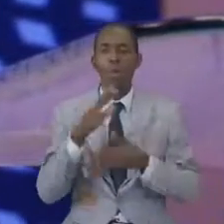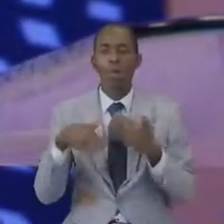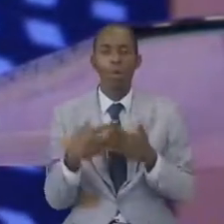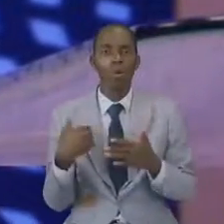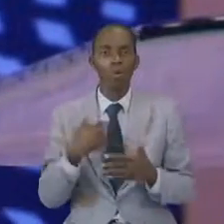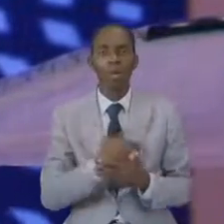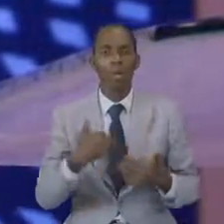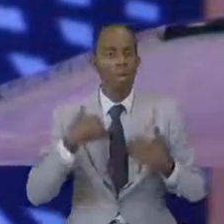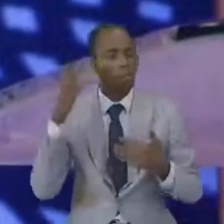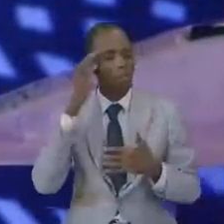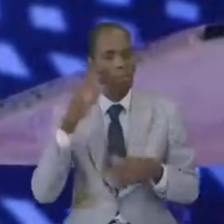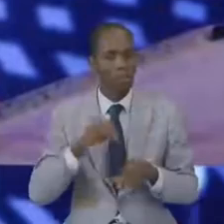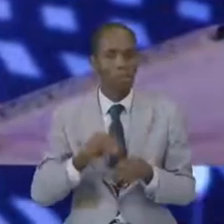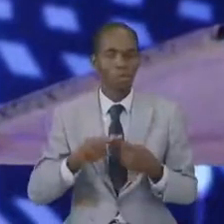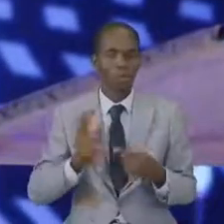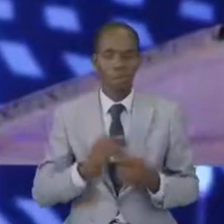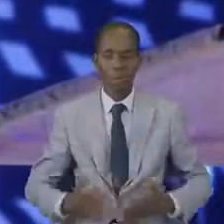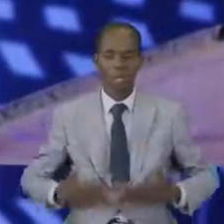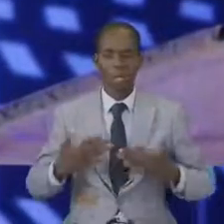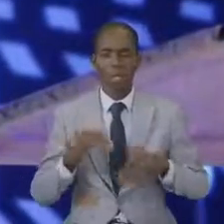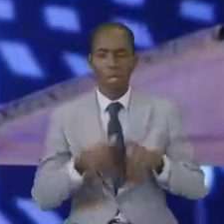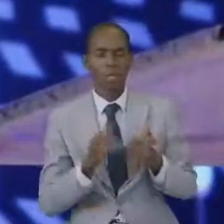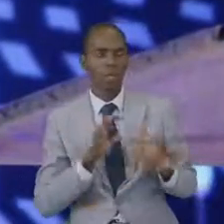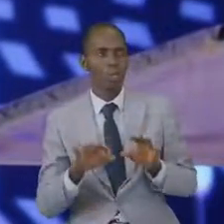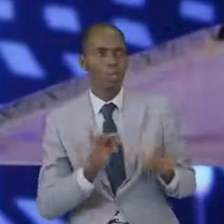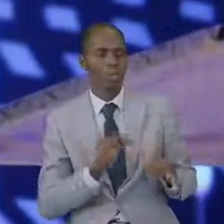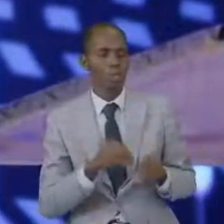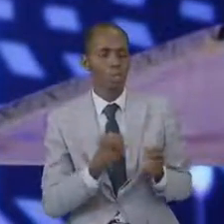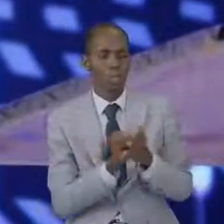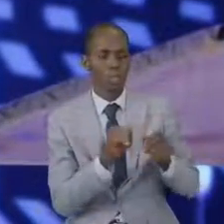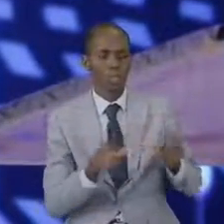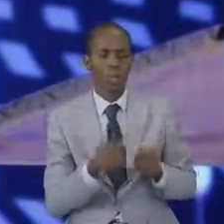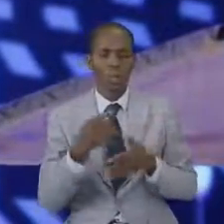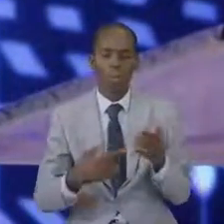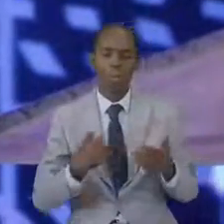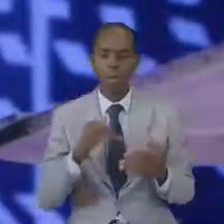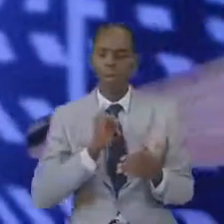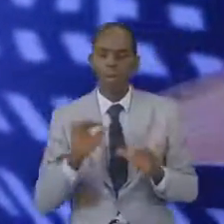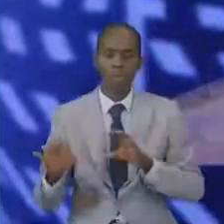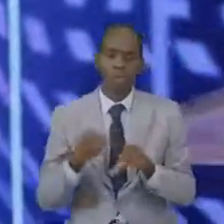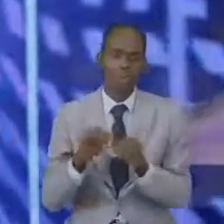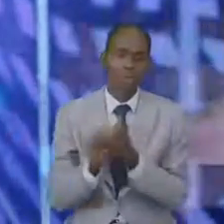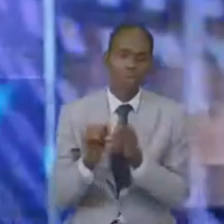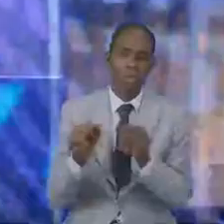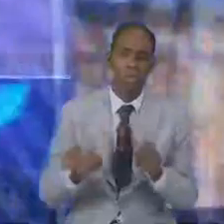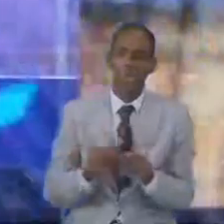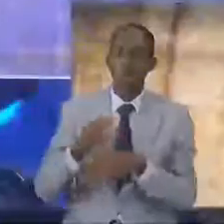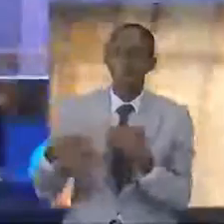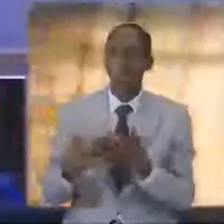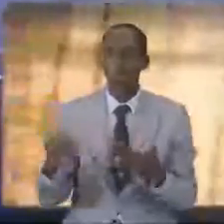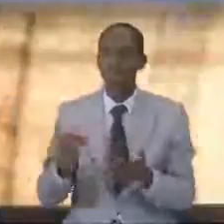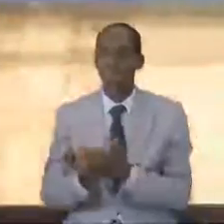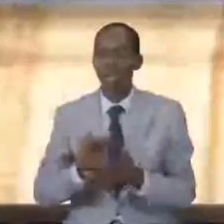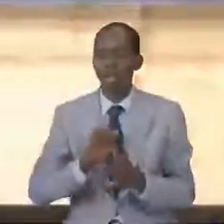à ce que nous attendons à ce que nous voulons faire comment puis-je faire dans tel domaine qu'est-ce que j'ai pu faire dans tel autre domaine toutes les choses que je fais